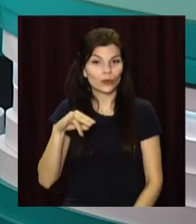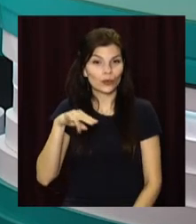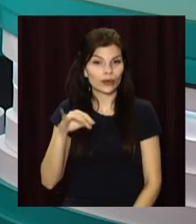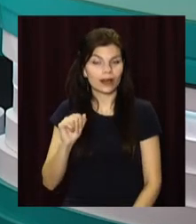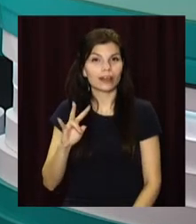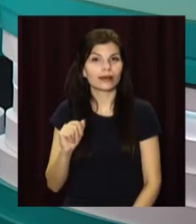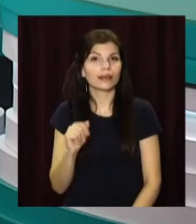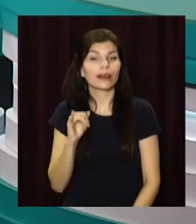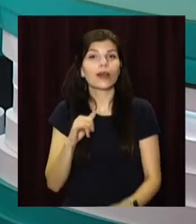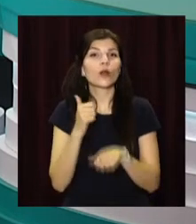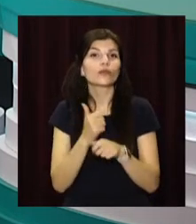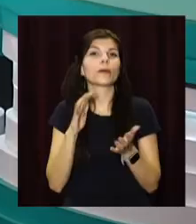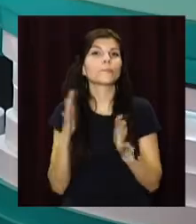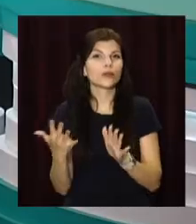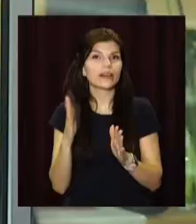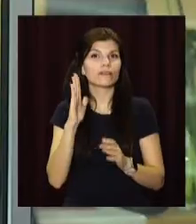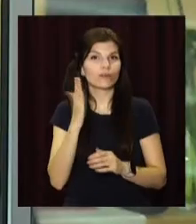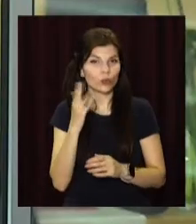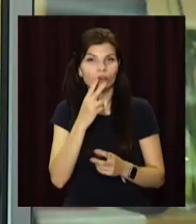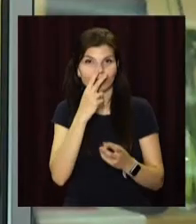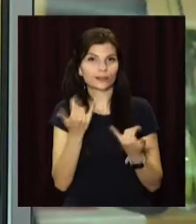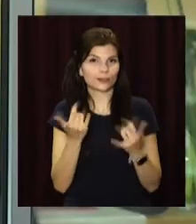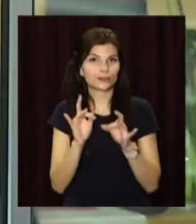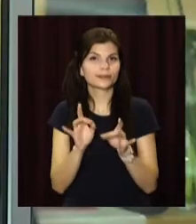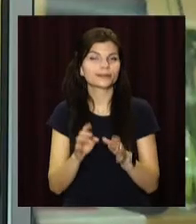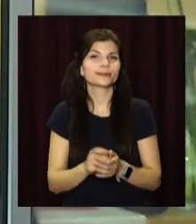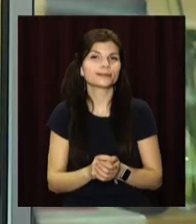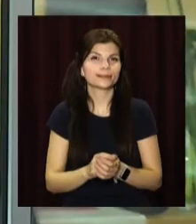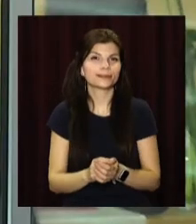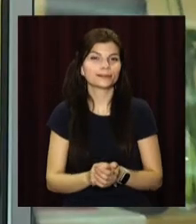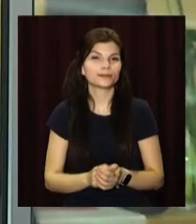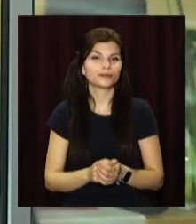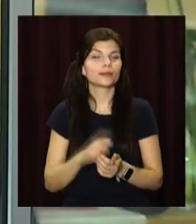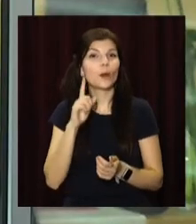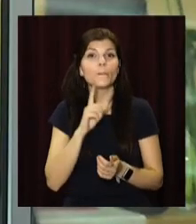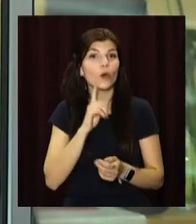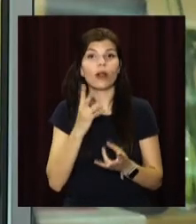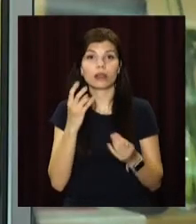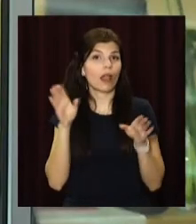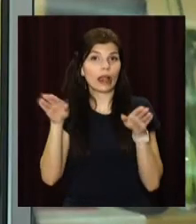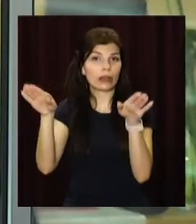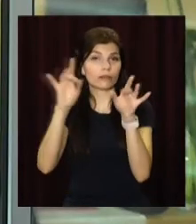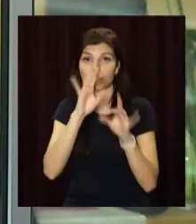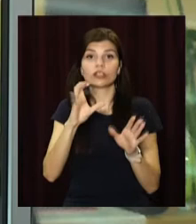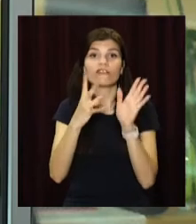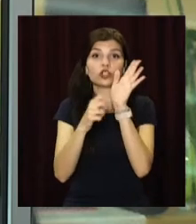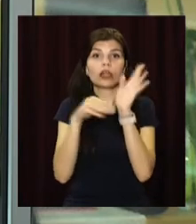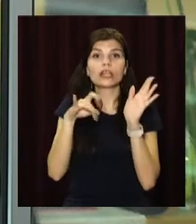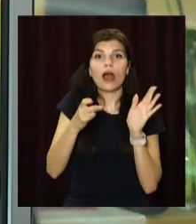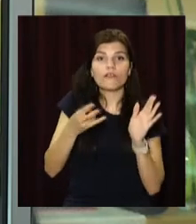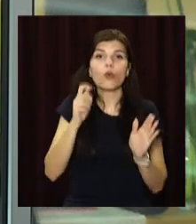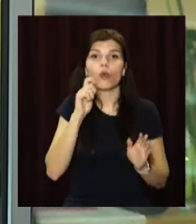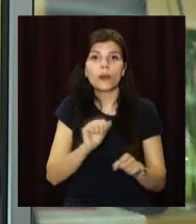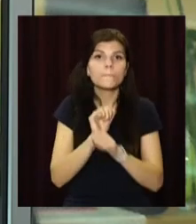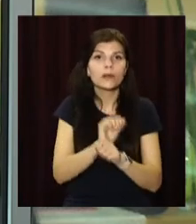події вівторка дивіться просто зараз. Поки не літатимуть, з 26 травня Україна припиняє авіасполучення